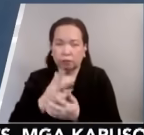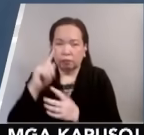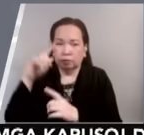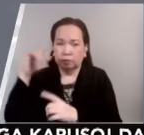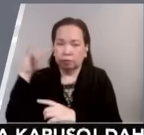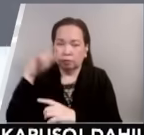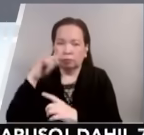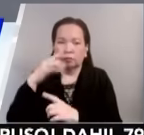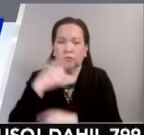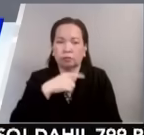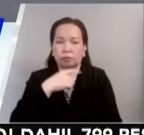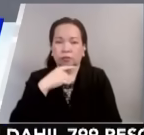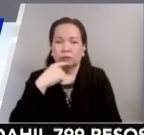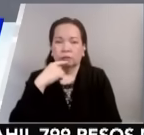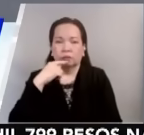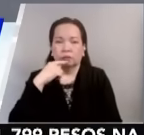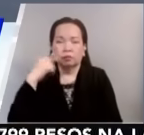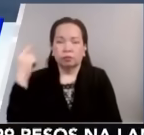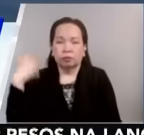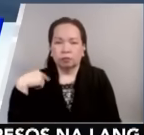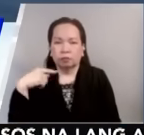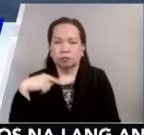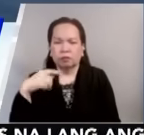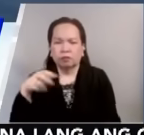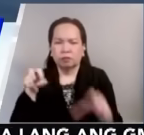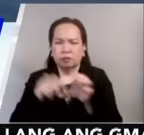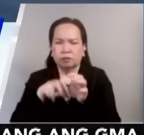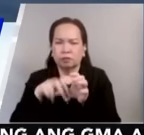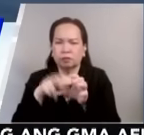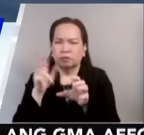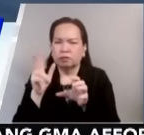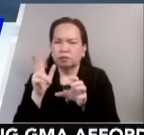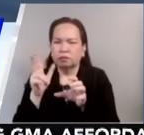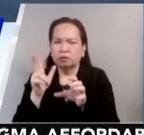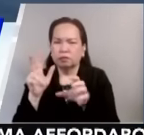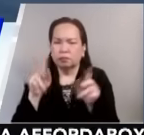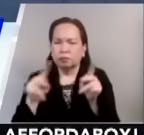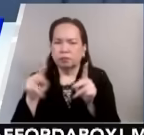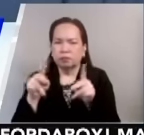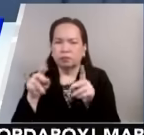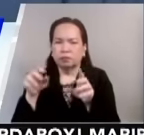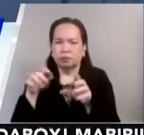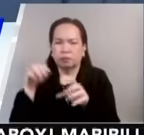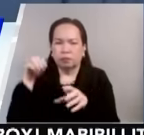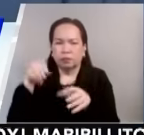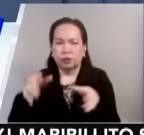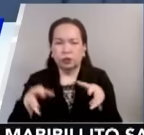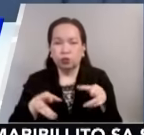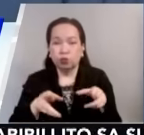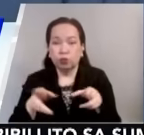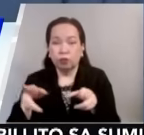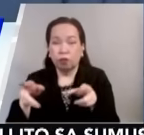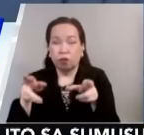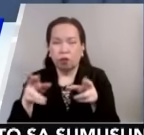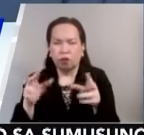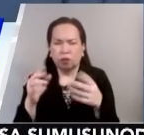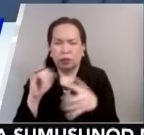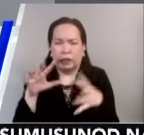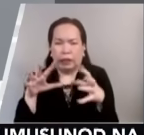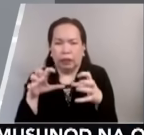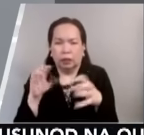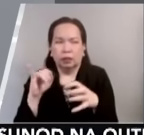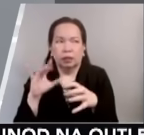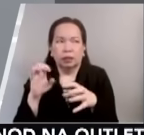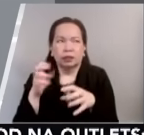pasahero lum pag eroplano sa isang nagyeyelong ilog ay sa autoridad maingat naman ang naging paglapag